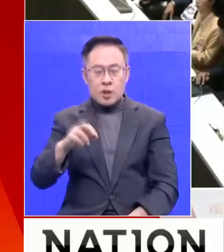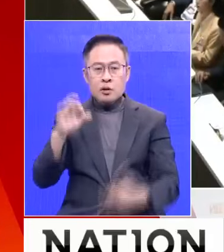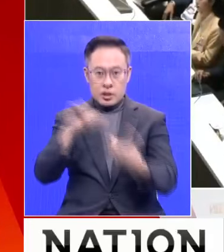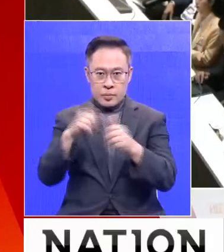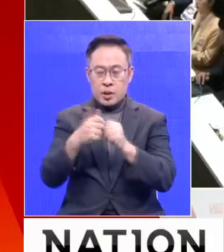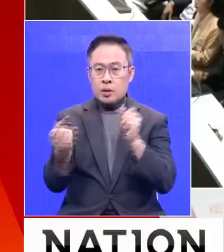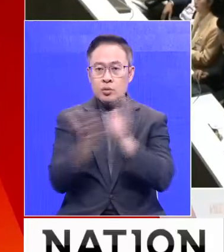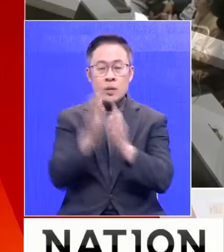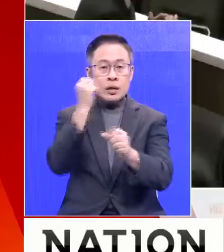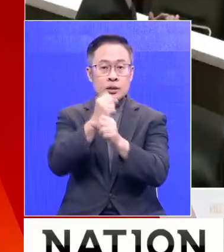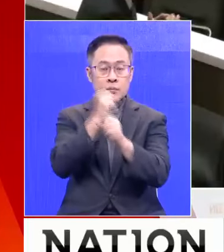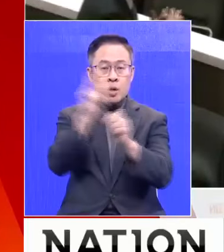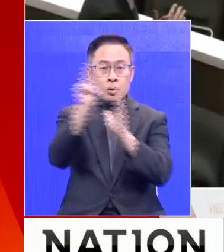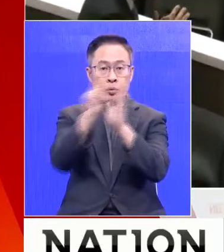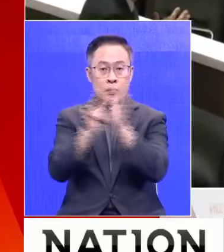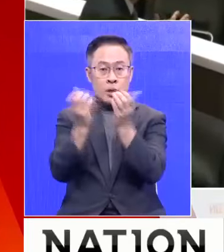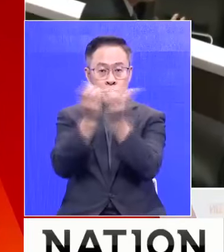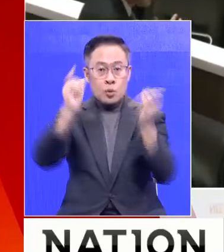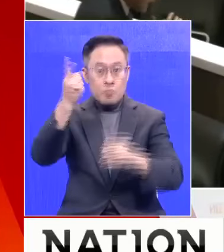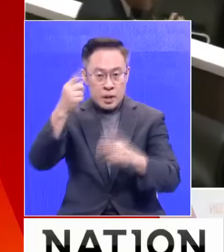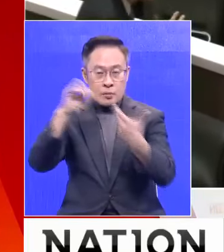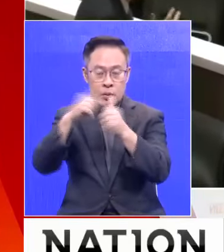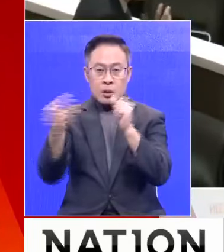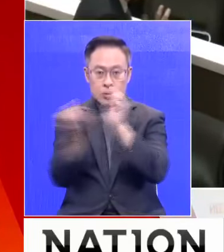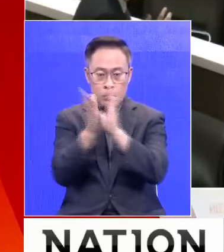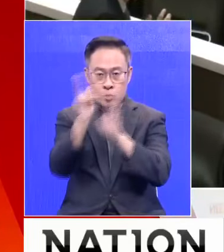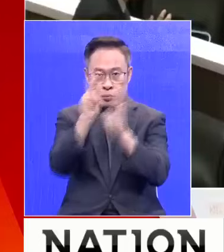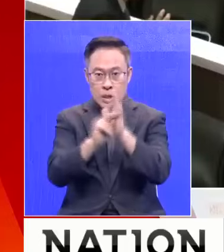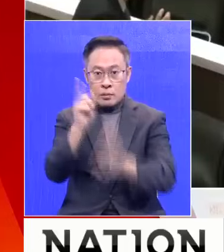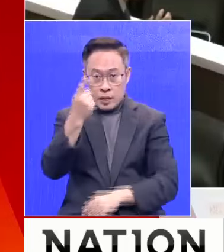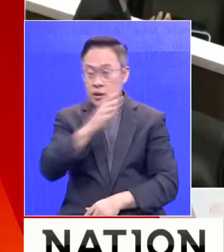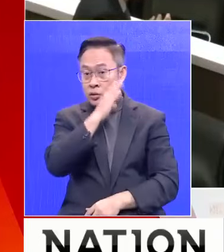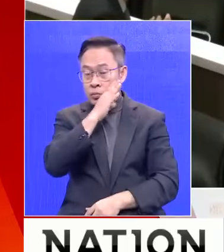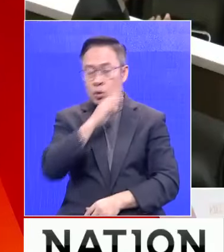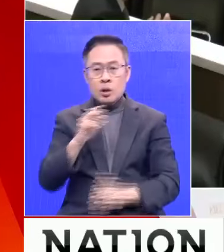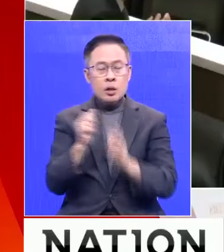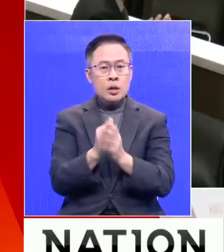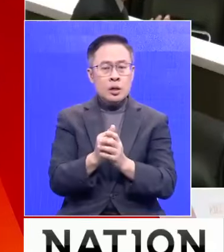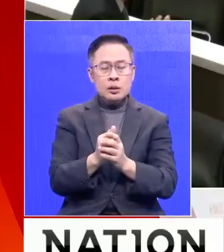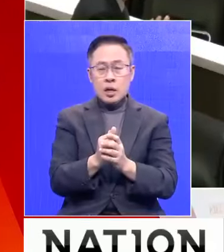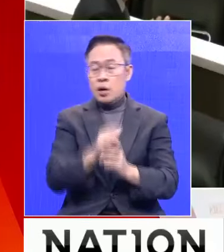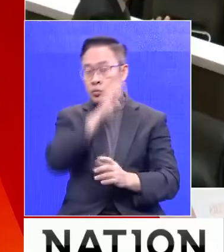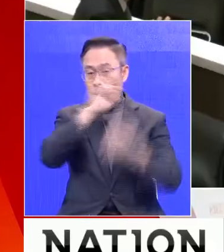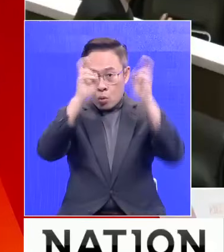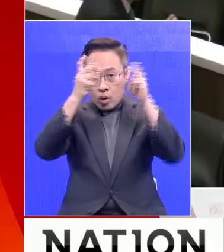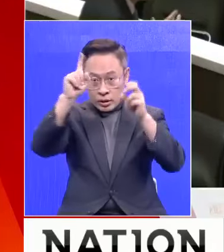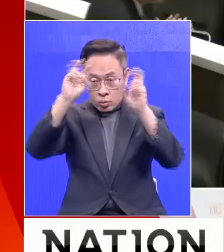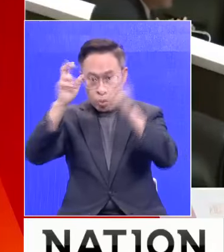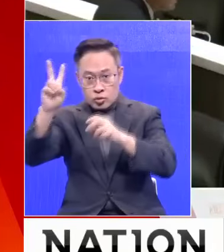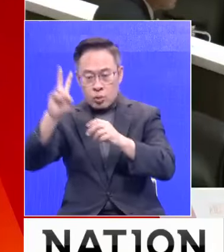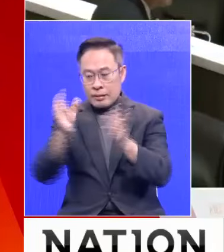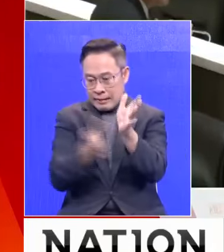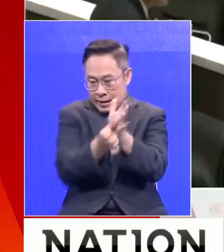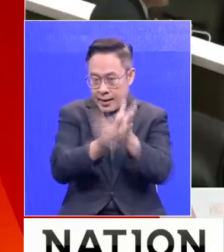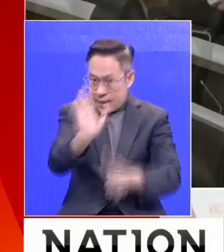กร่างรัฐธรรมนูญฉบับใหม่ประสบปัญหาเชิงกฎหมายถ้าไม่เปิดให้มีการแก้ไขข้อความในหมวด1หมวด2ในกระบวนการจัด